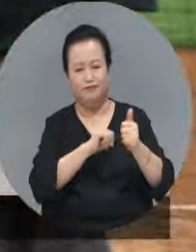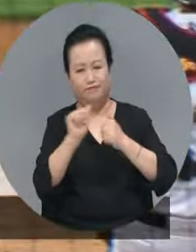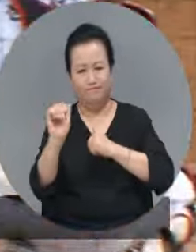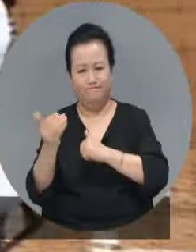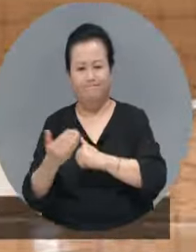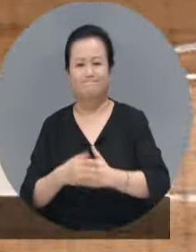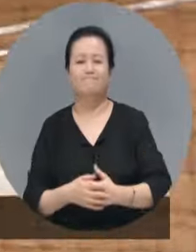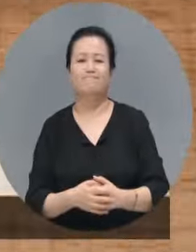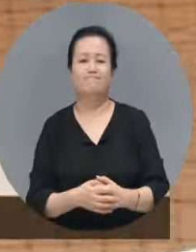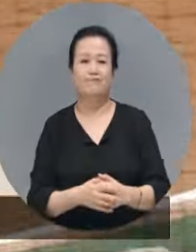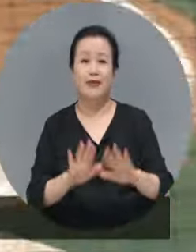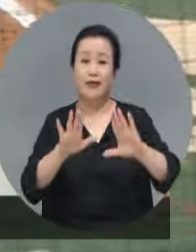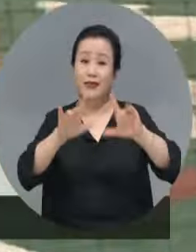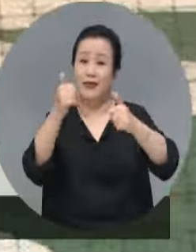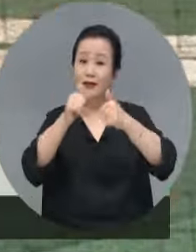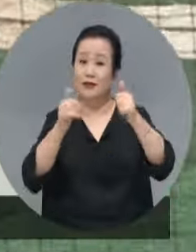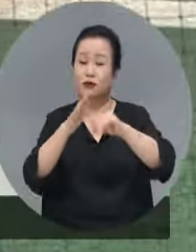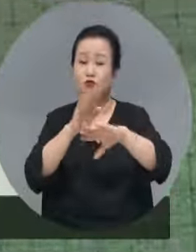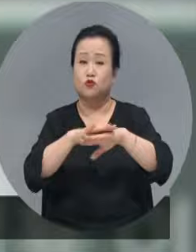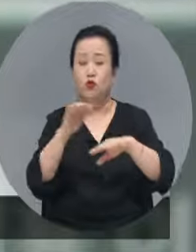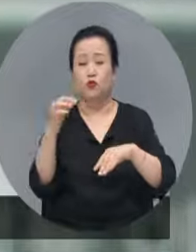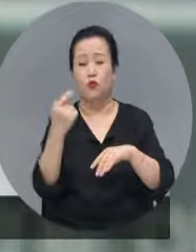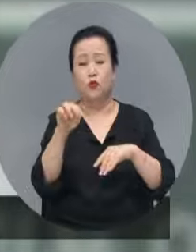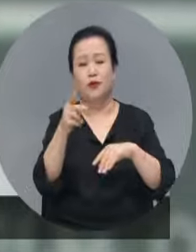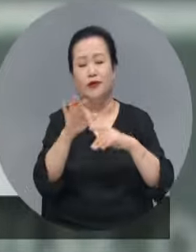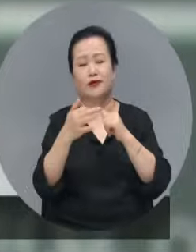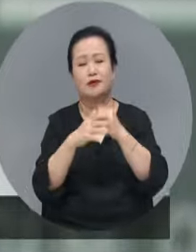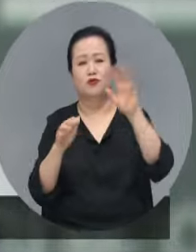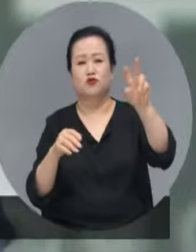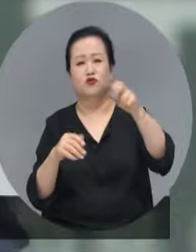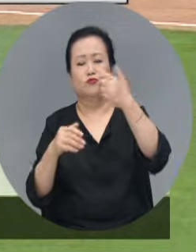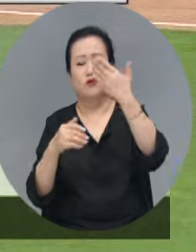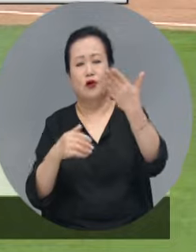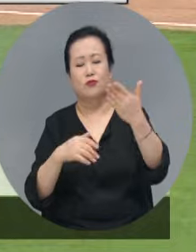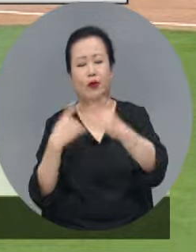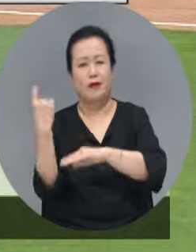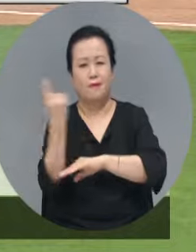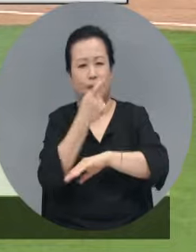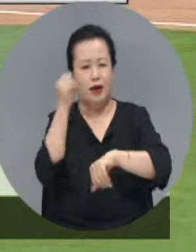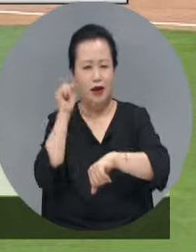잡았습니다. 이날 경기로 손호영은 최근 29경기 연속